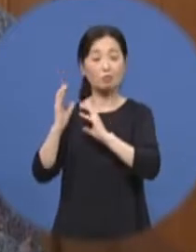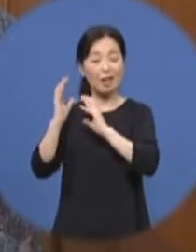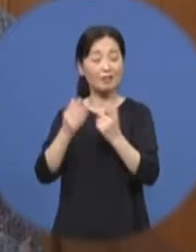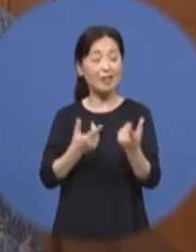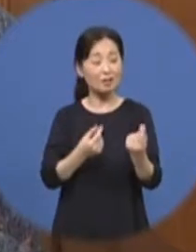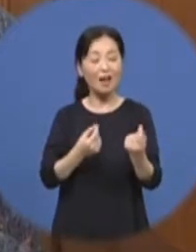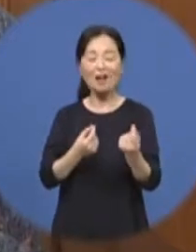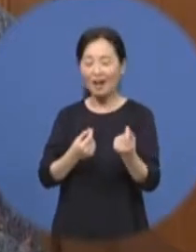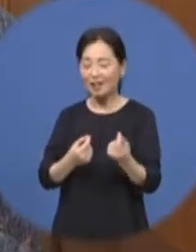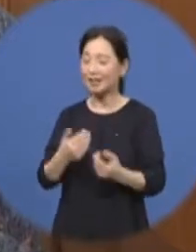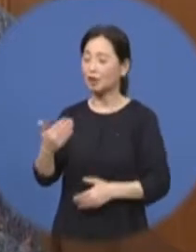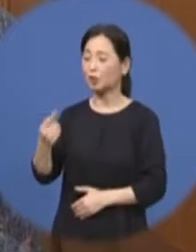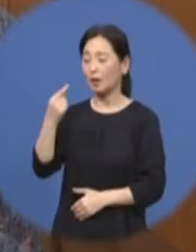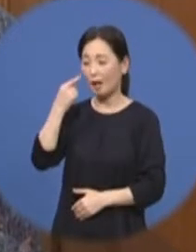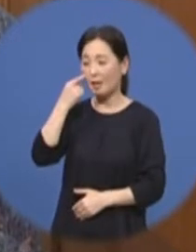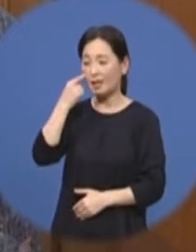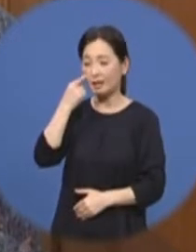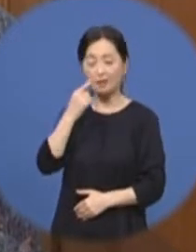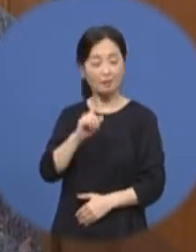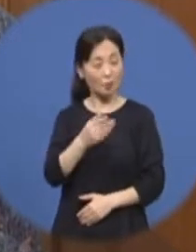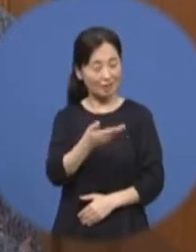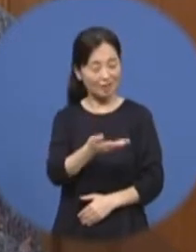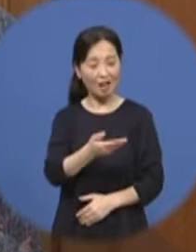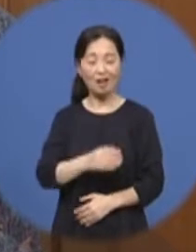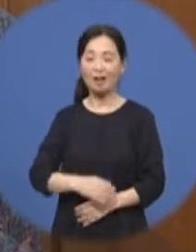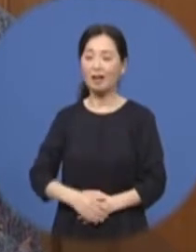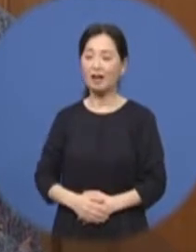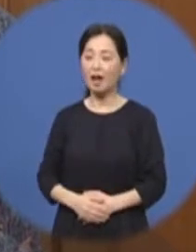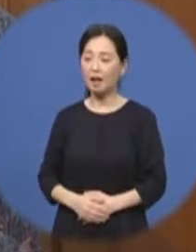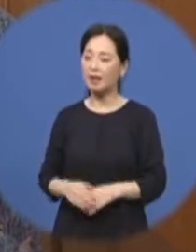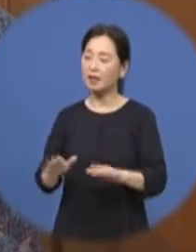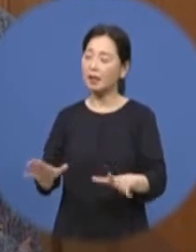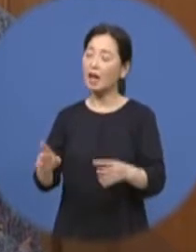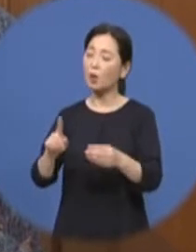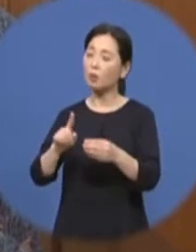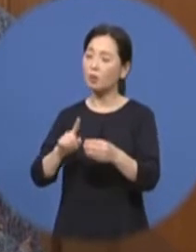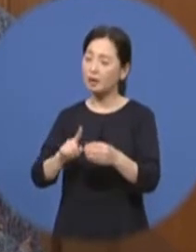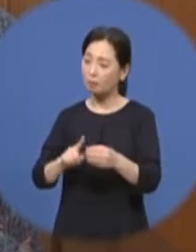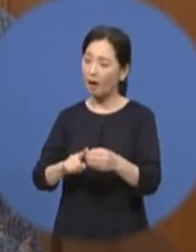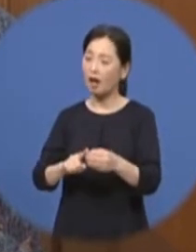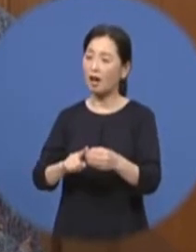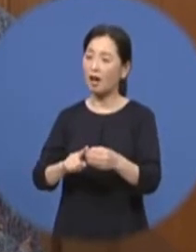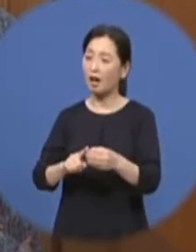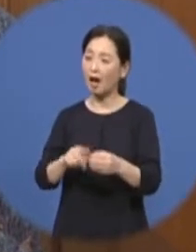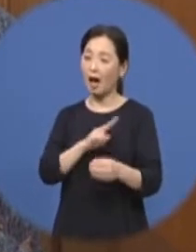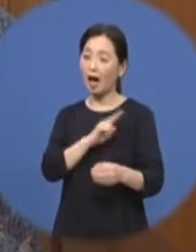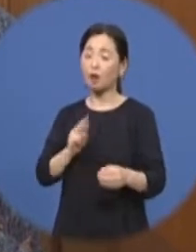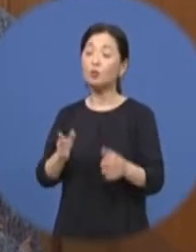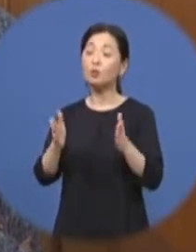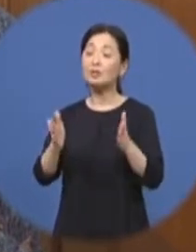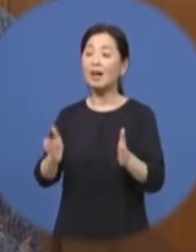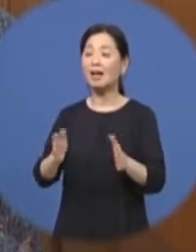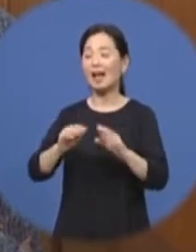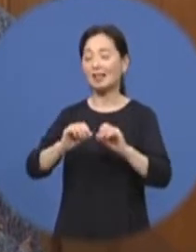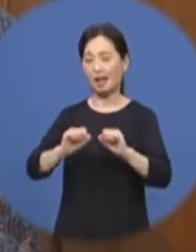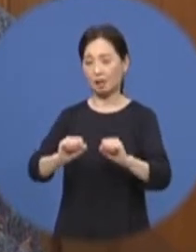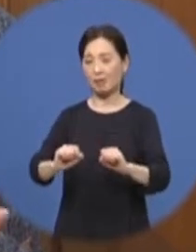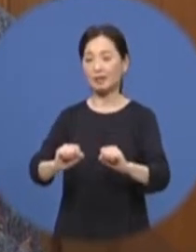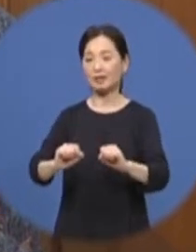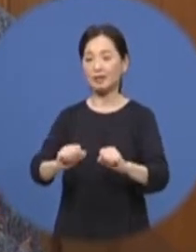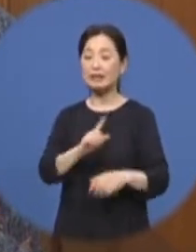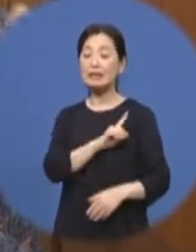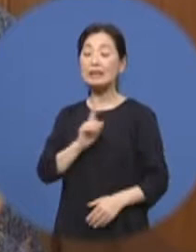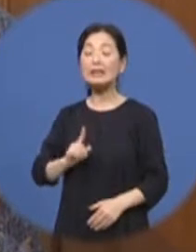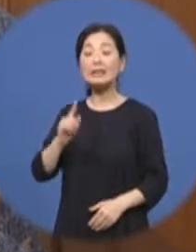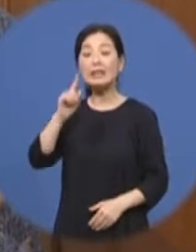になります。 どんなふうになりそうですか。 今年は2日間させてもらうんですけれども、1日